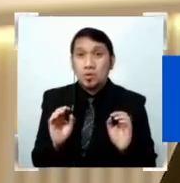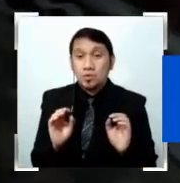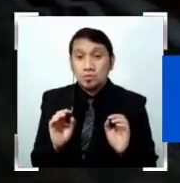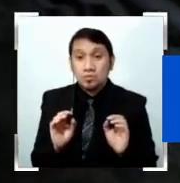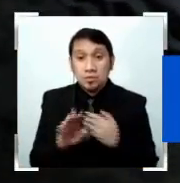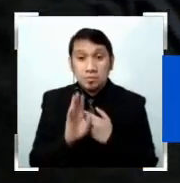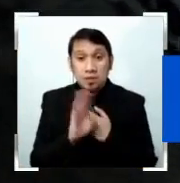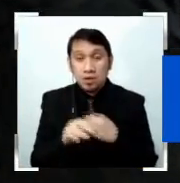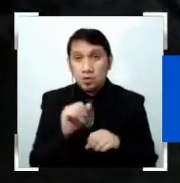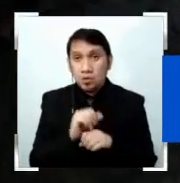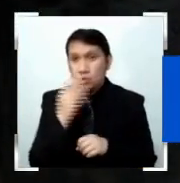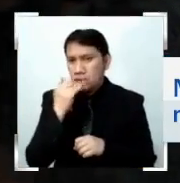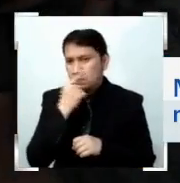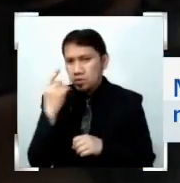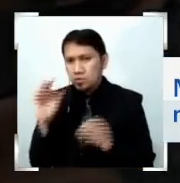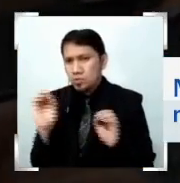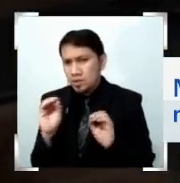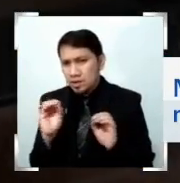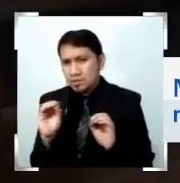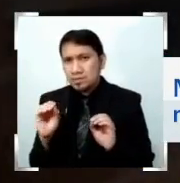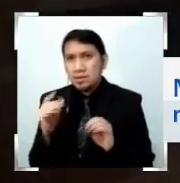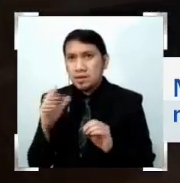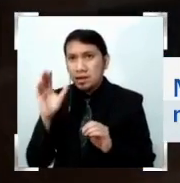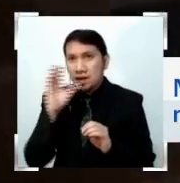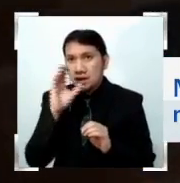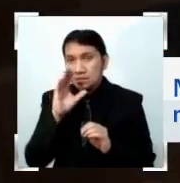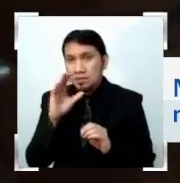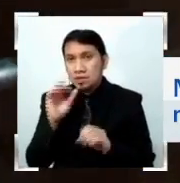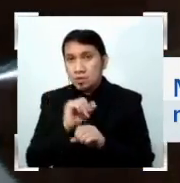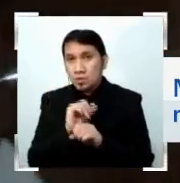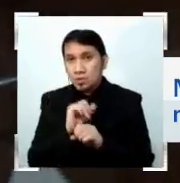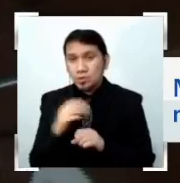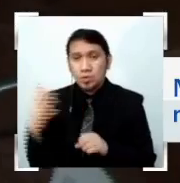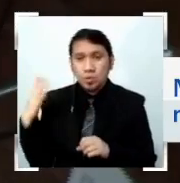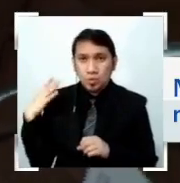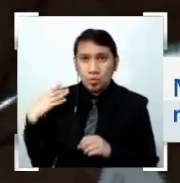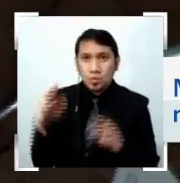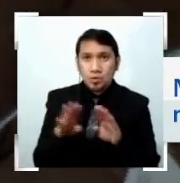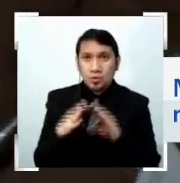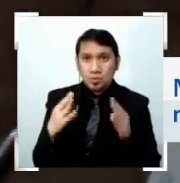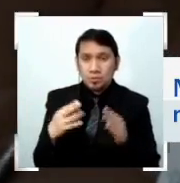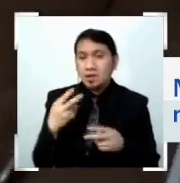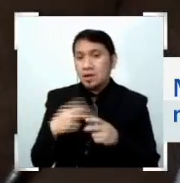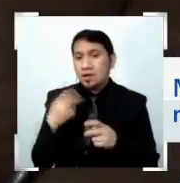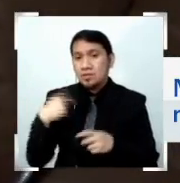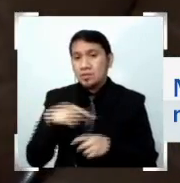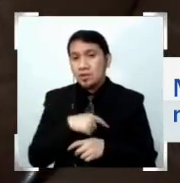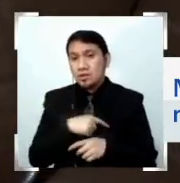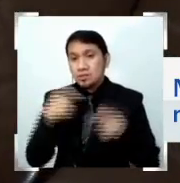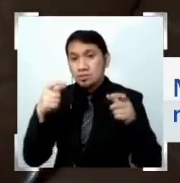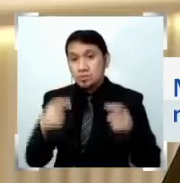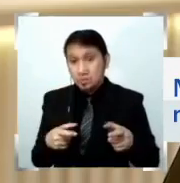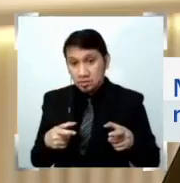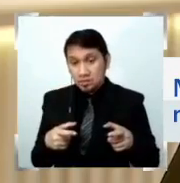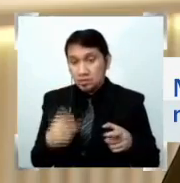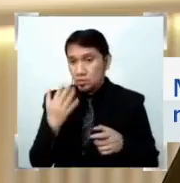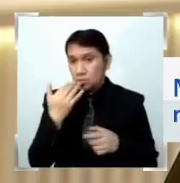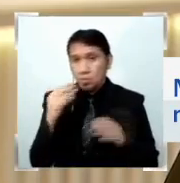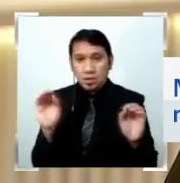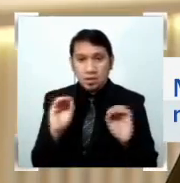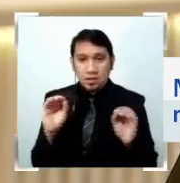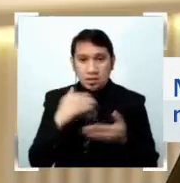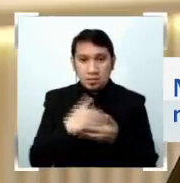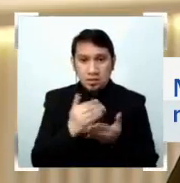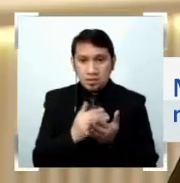na trabaho. Antay-antay lang na magbubukas. Mahirap sa amin noon, ma'am, nung nag-lockdown. Wala kaming makuha na ng budget. Nag-alala kami